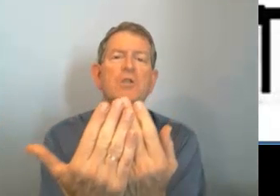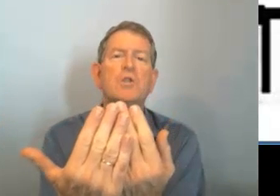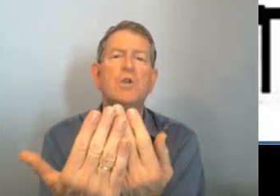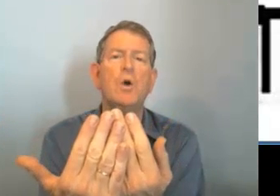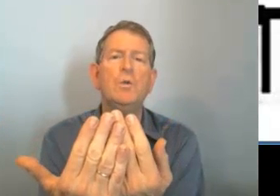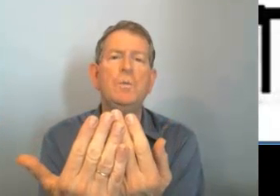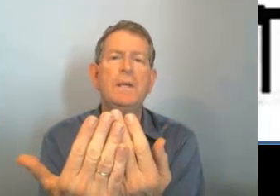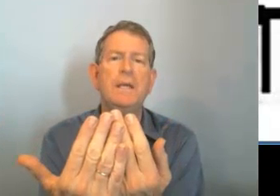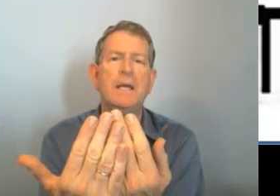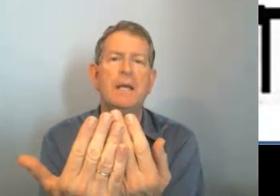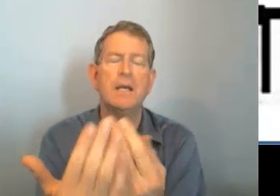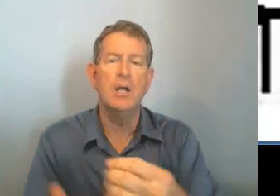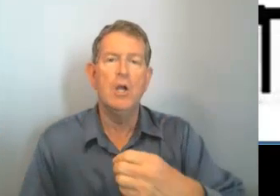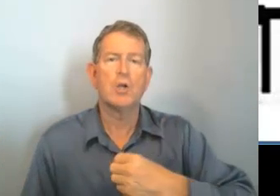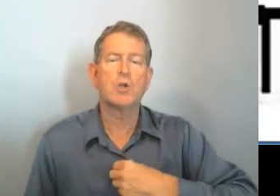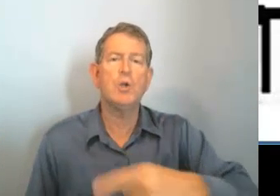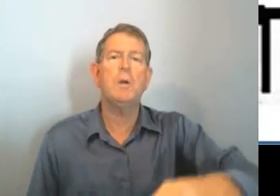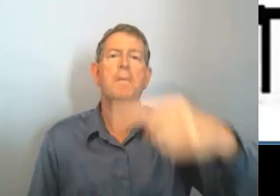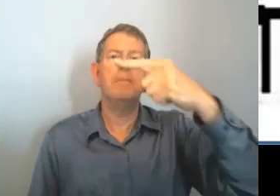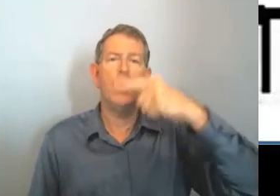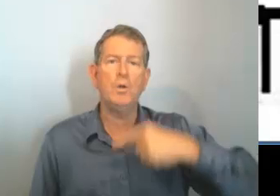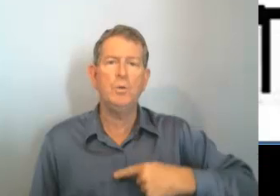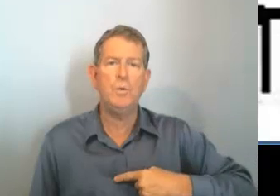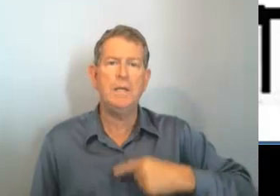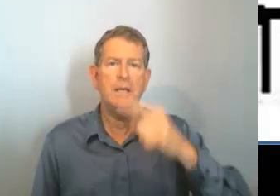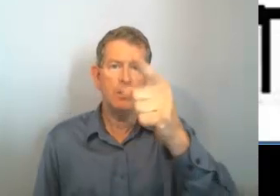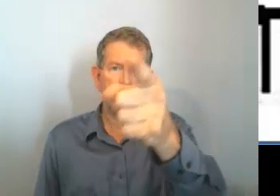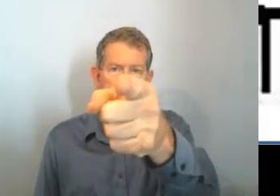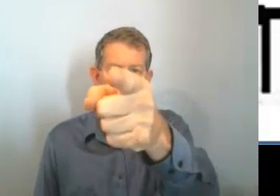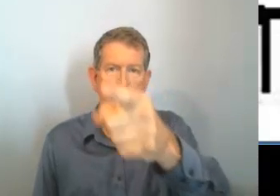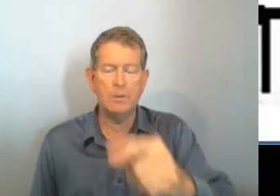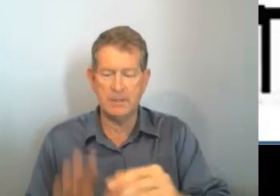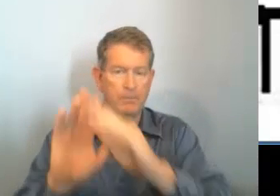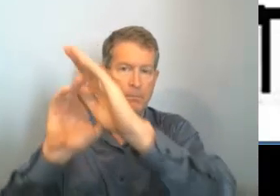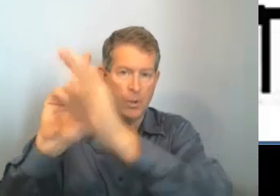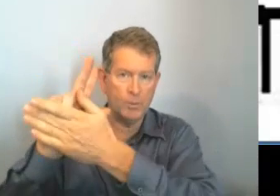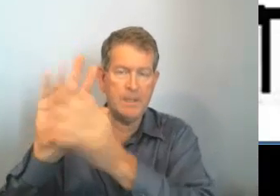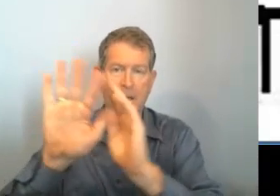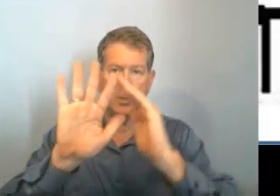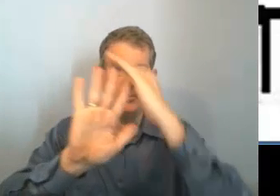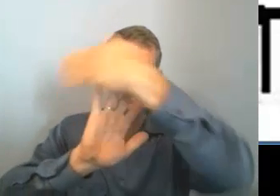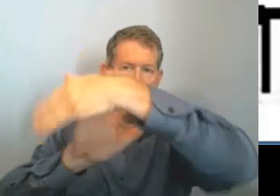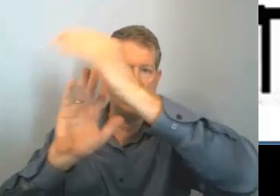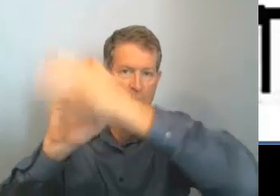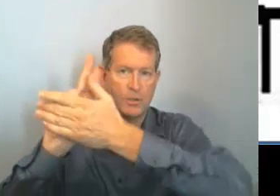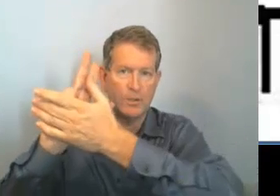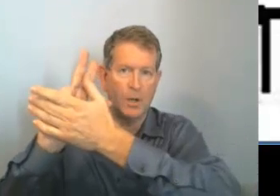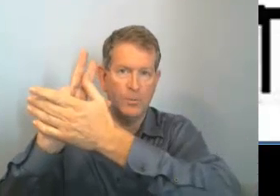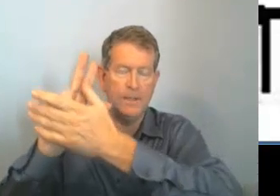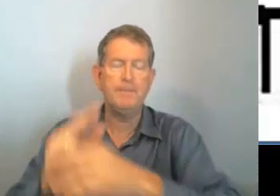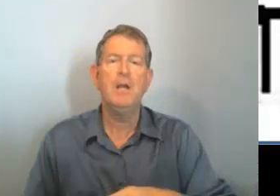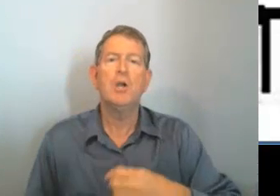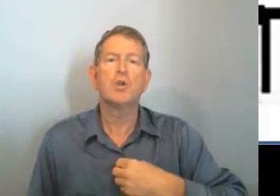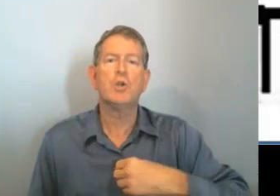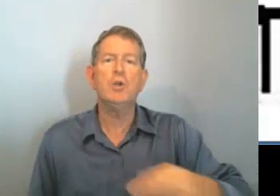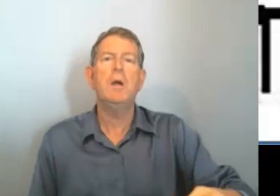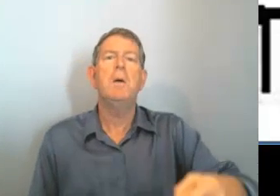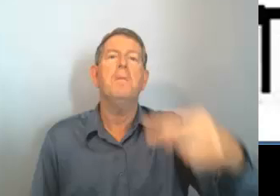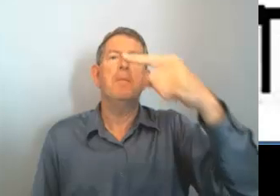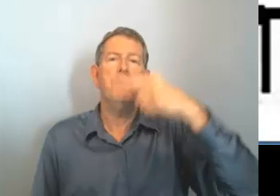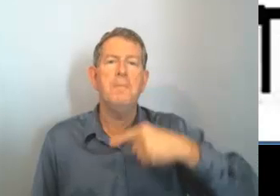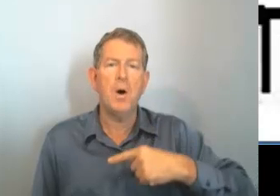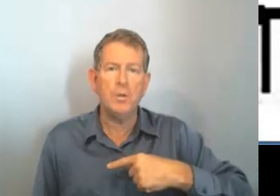fait s'ennuyer. Je m'ennuie, c'est m'ennuie, hein, ennuyer, ennui.